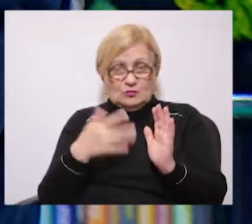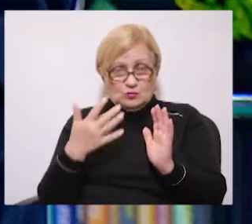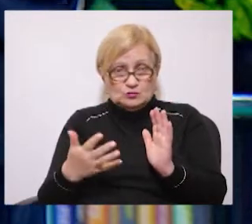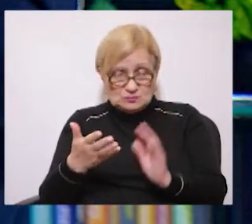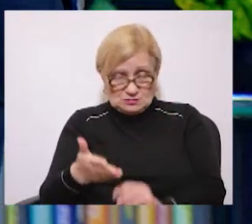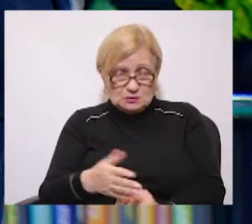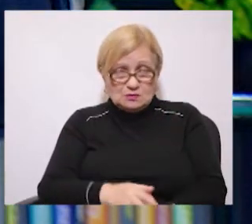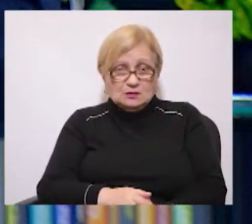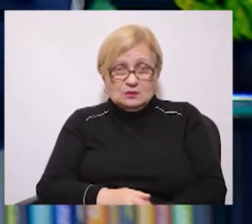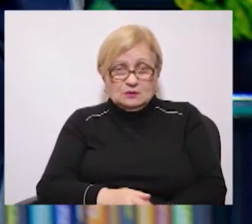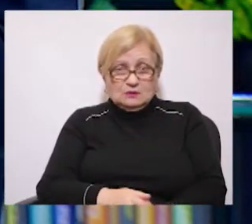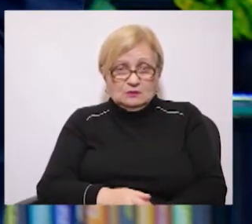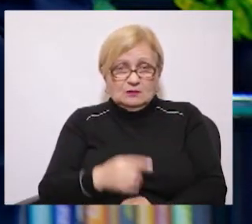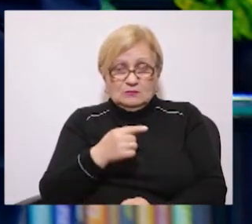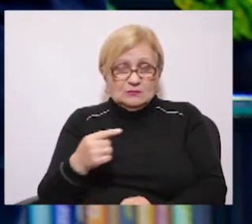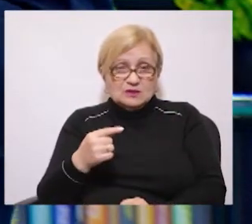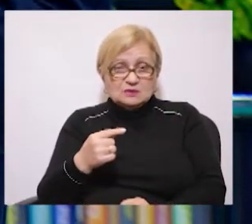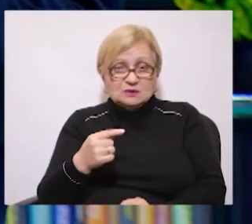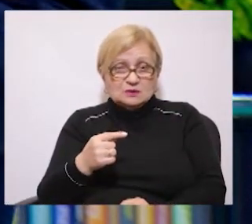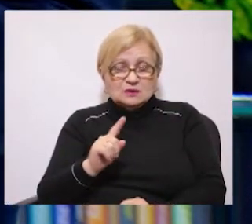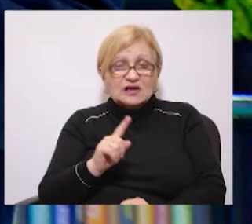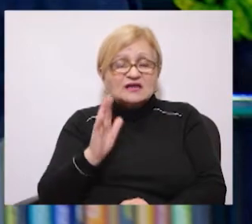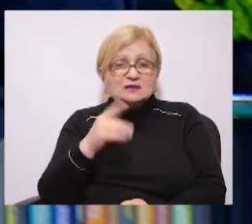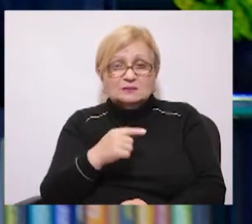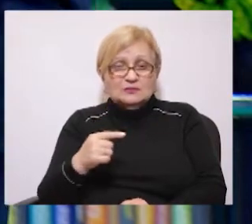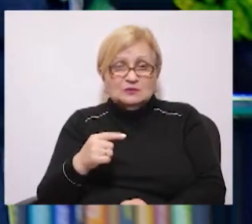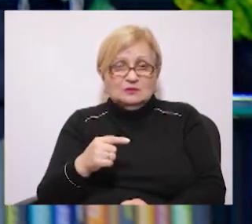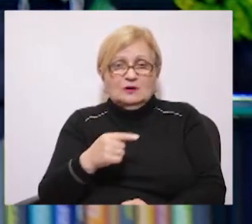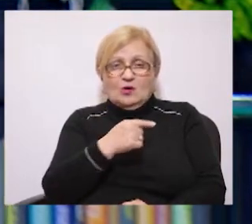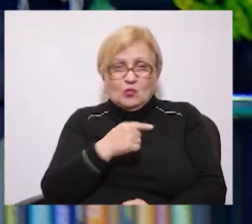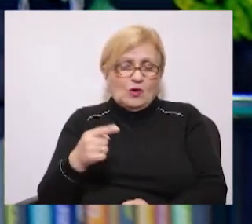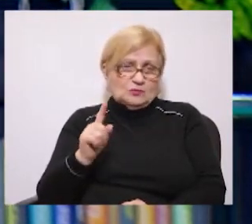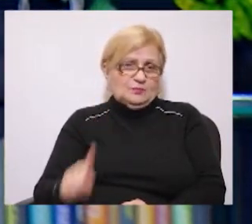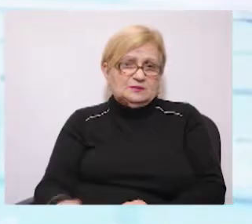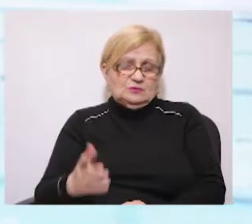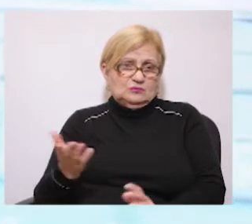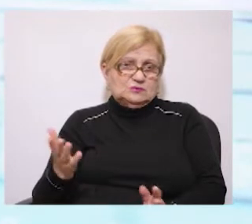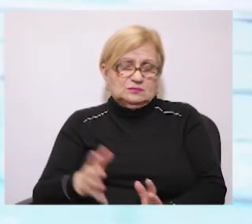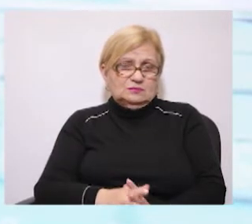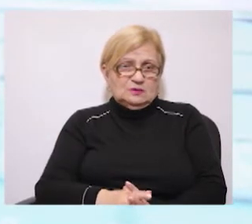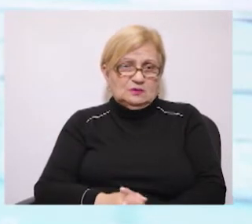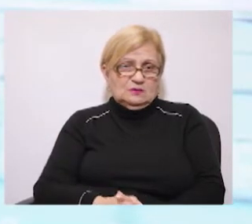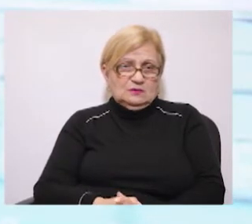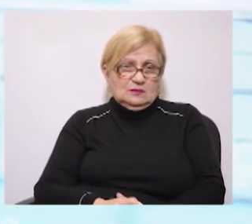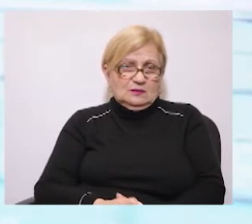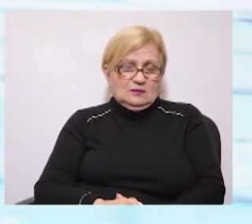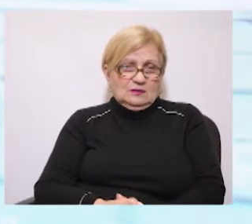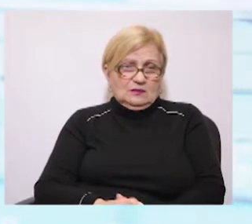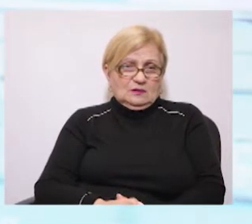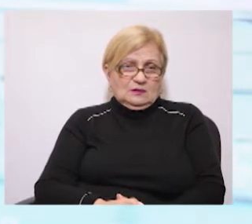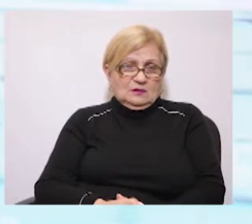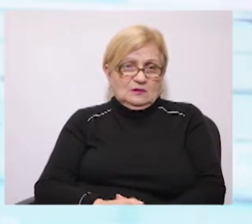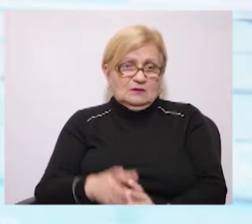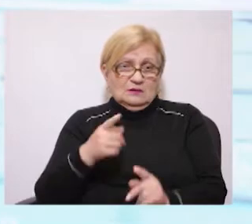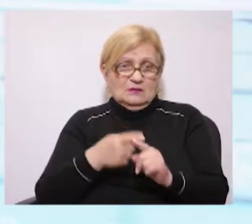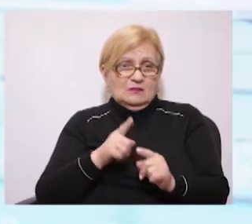0.5-ზე, მინუს 0.5-ზე, ნიშანი რა იქნება? უარყოფითი. დამთავრდა. მას შეხლა გადავედი მე ეს